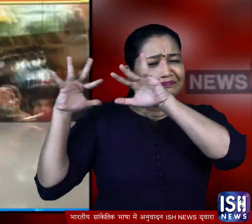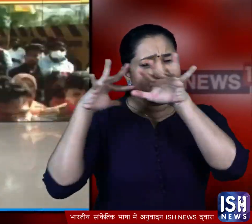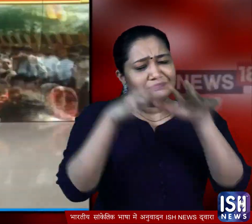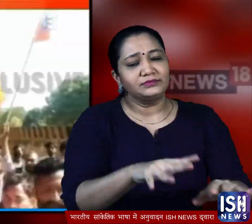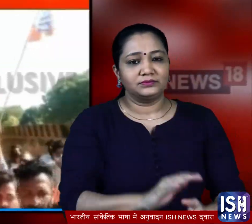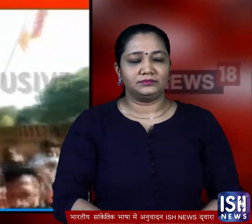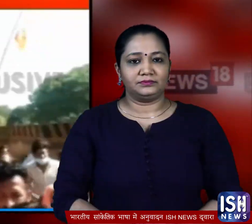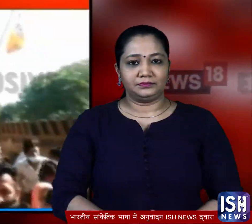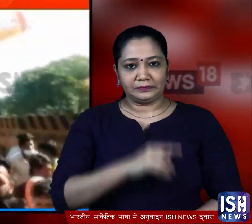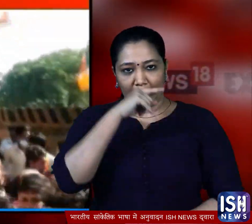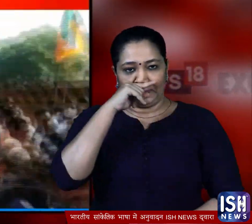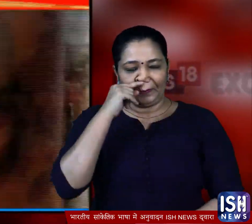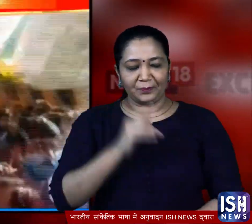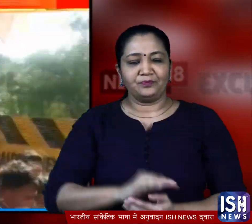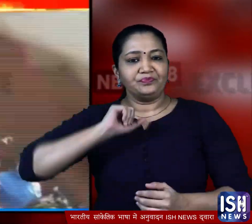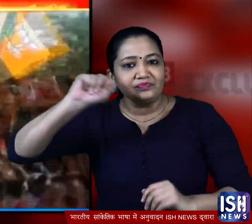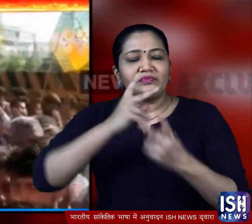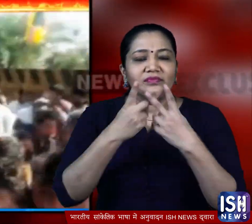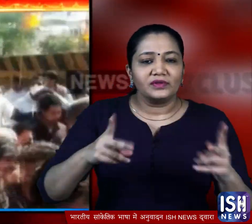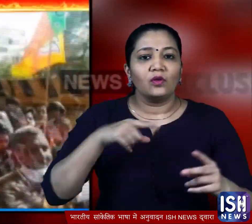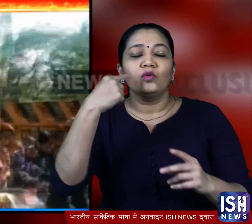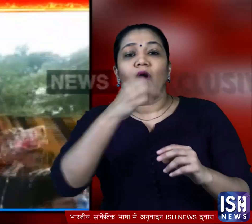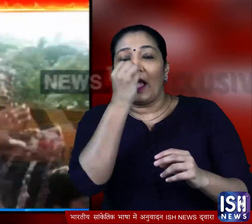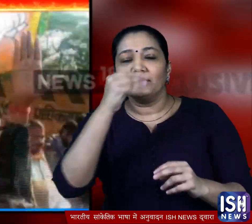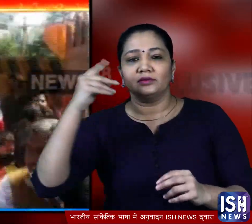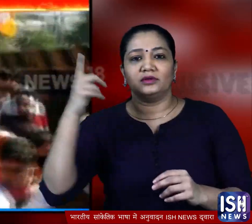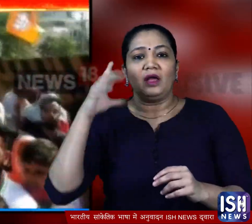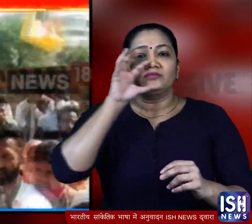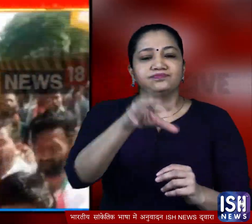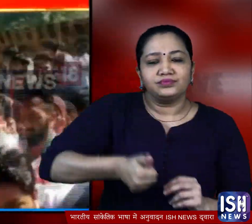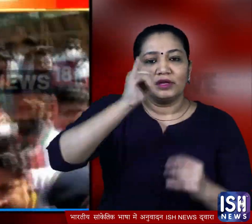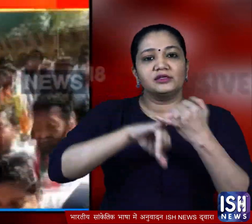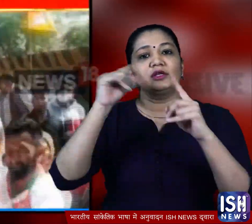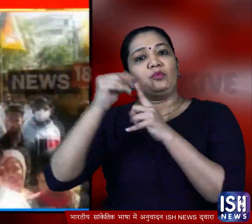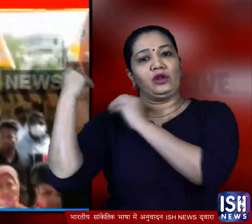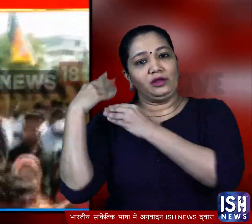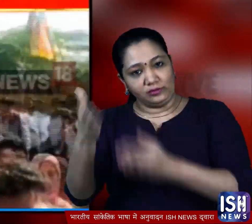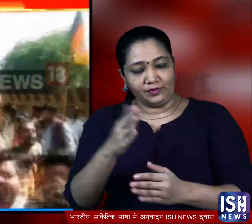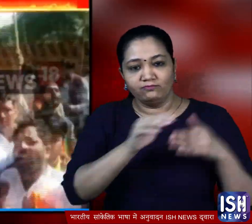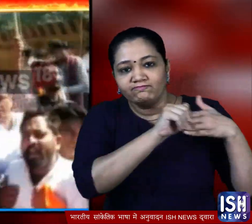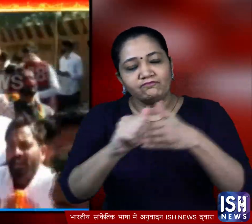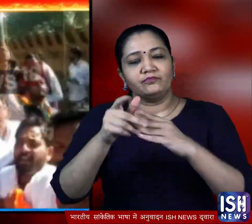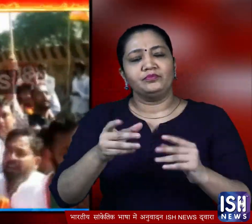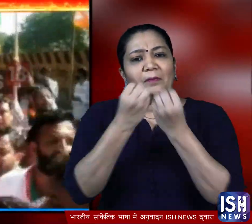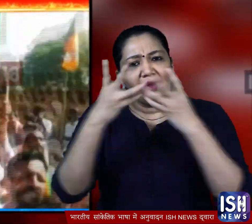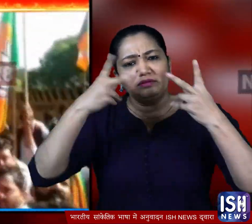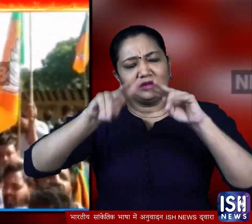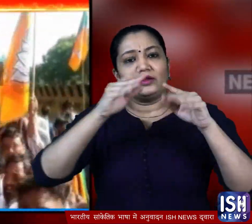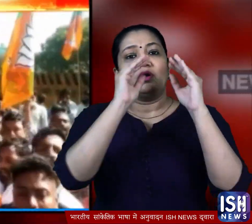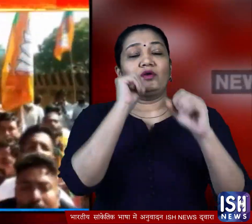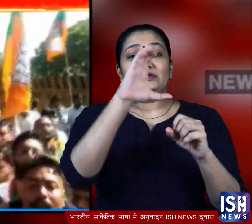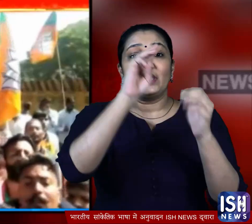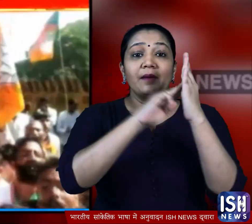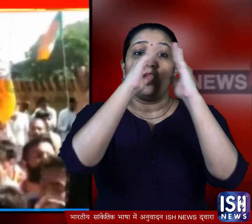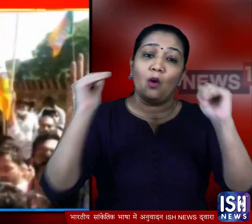की और उनके इस प्रदर्शन की अगुवाई की बीजेपी प्रदेश अध्यक्ष सतीश पूनिया ने, जिनके साथ कई कार्यकर्ता